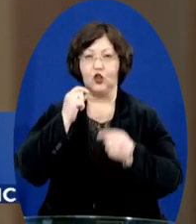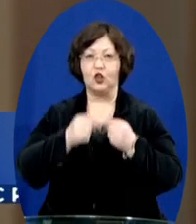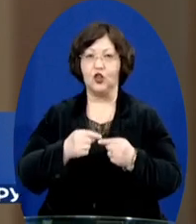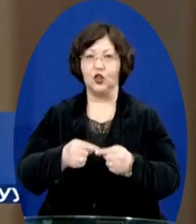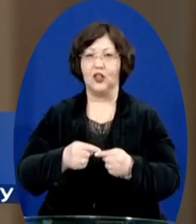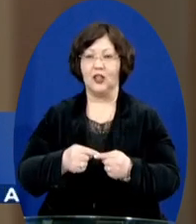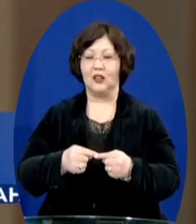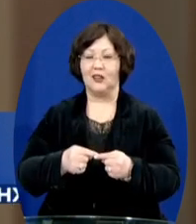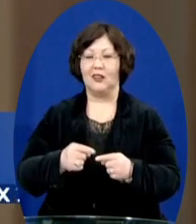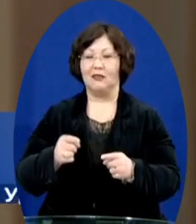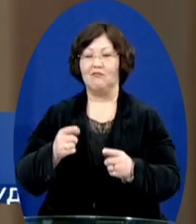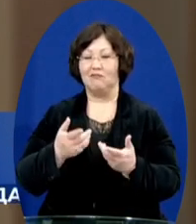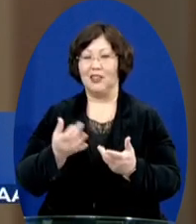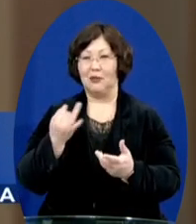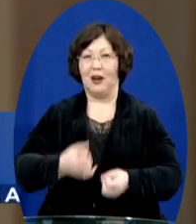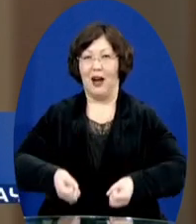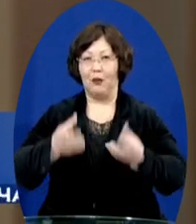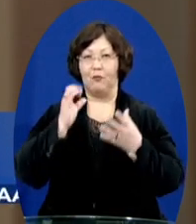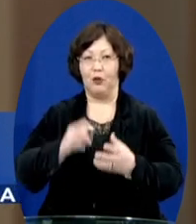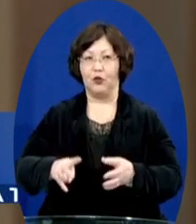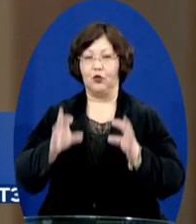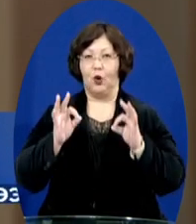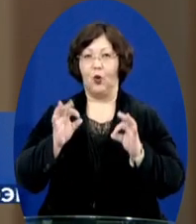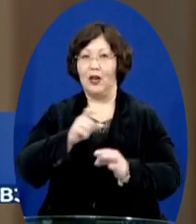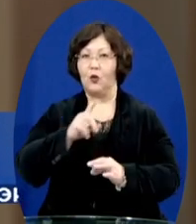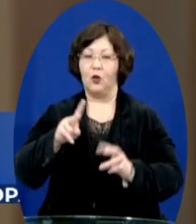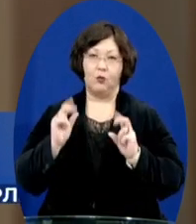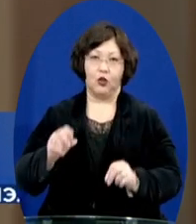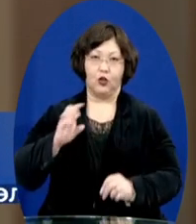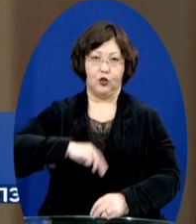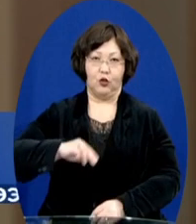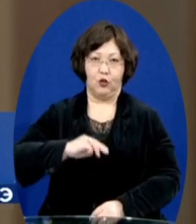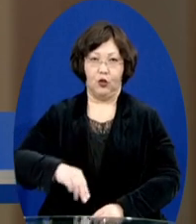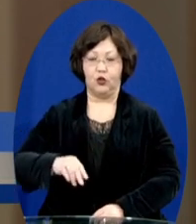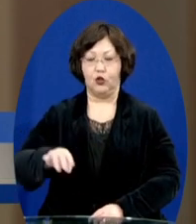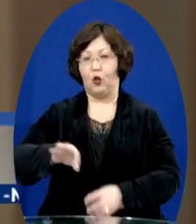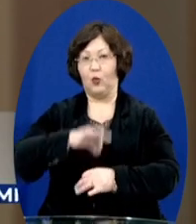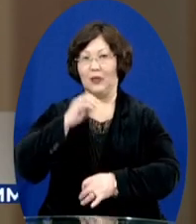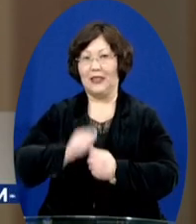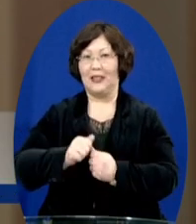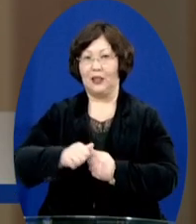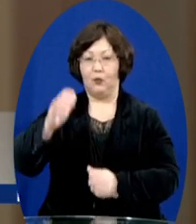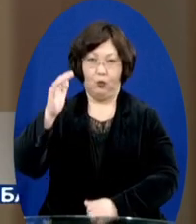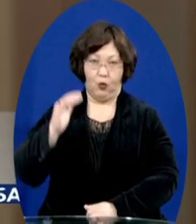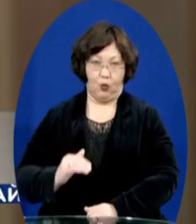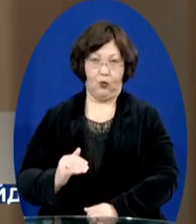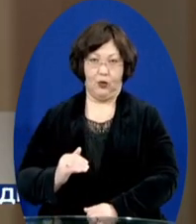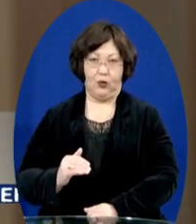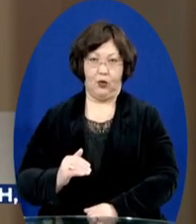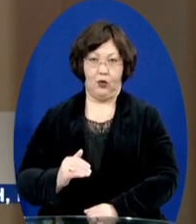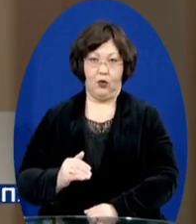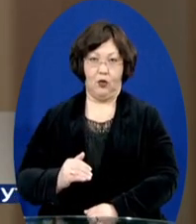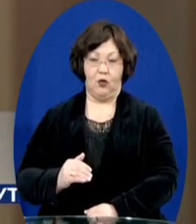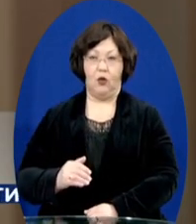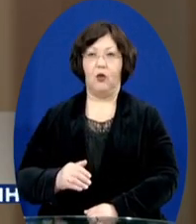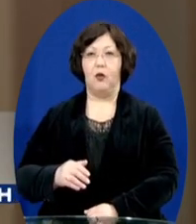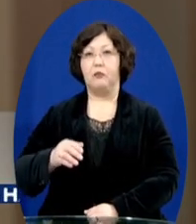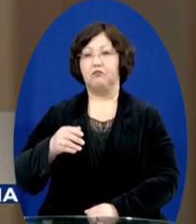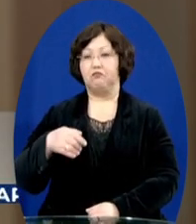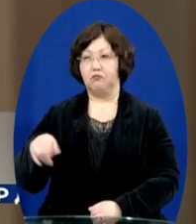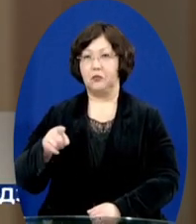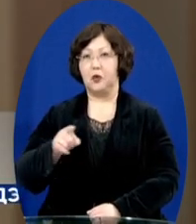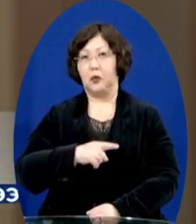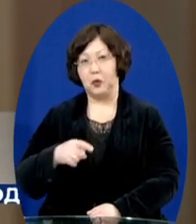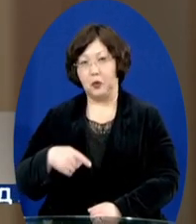бид нэр одоо эргүүлжилж өгөх гэдэг юм тийм ээ. Тэгэхээр энэ хөшүүрүүдийн тусгын ачаагаар одоо сонгуулийн зардлыг бууруулах одоо хувь нэг